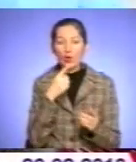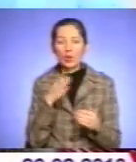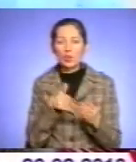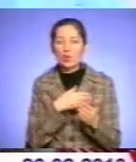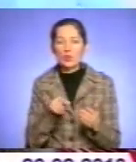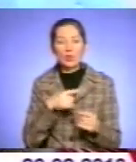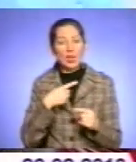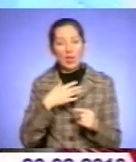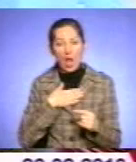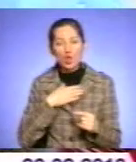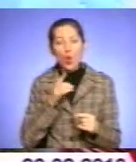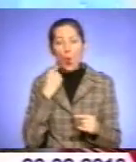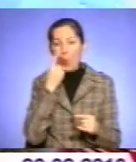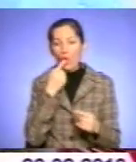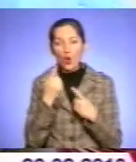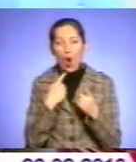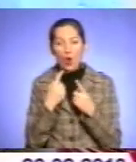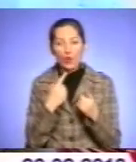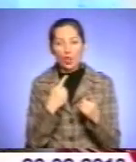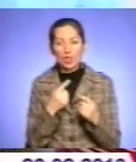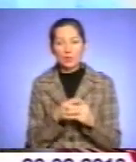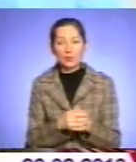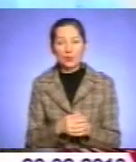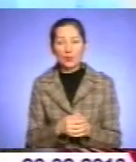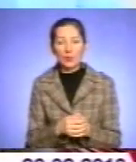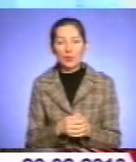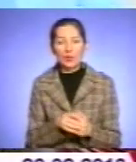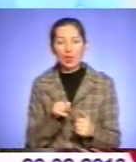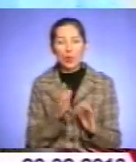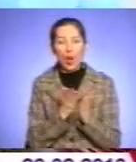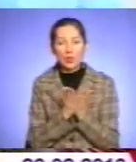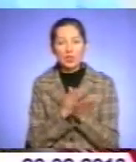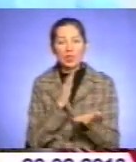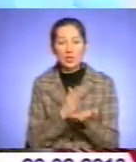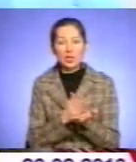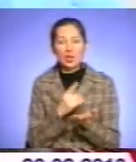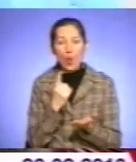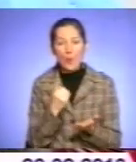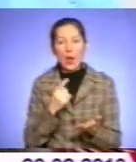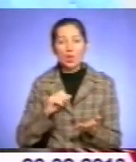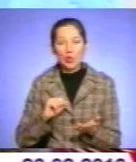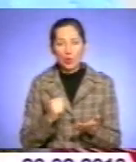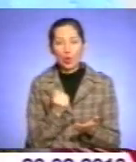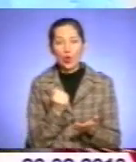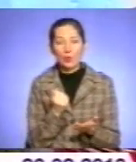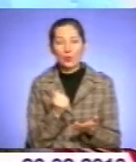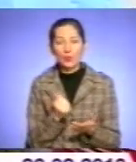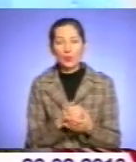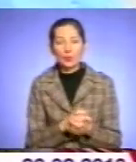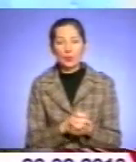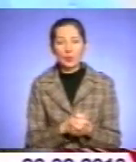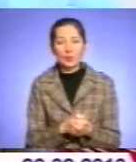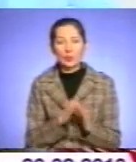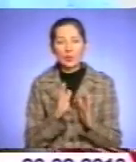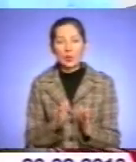не нашою мовою говорить. От. Тобто книжка стала його першим другом? Першим другом.